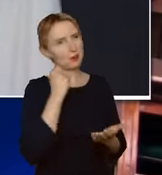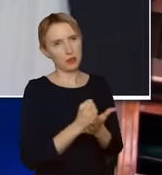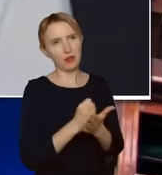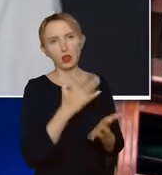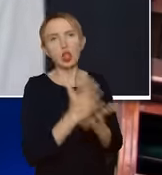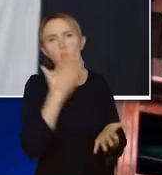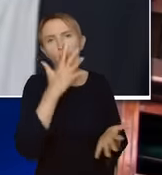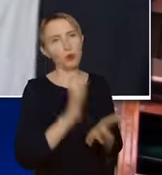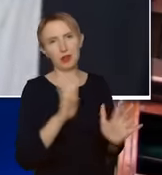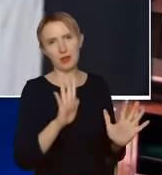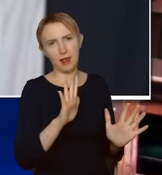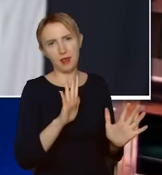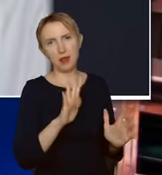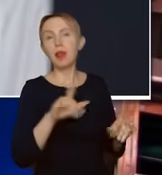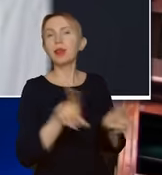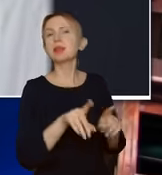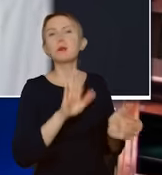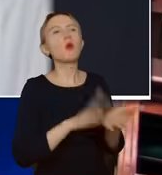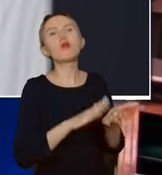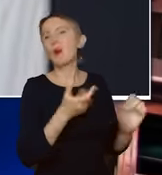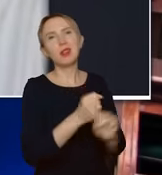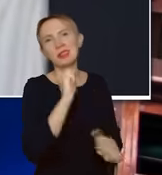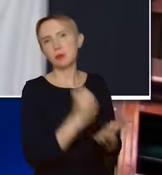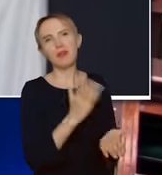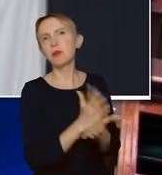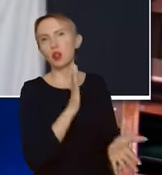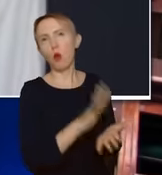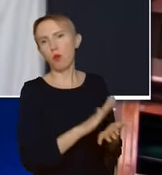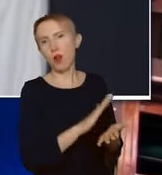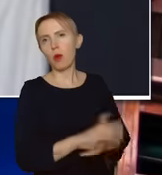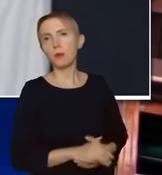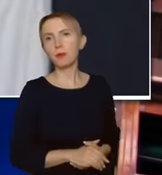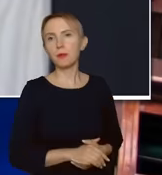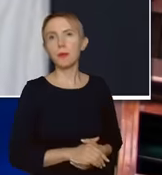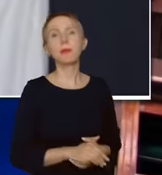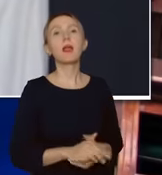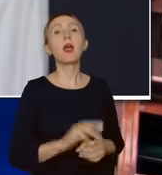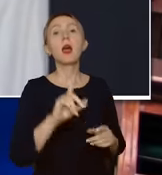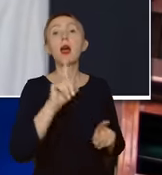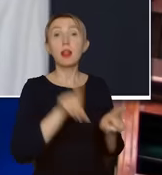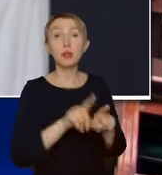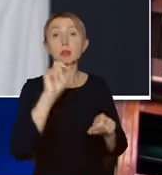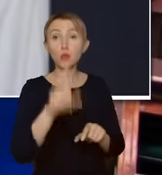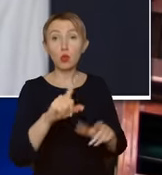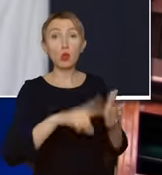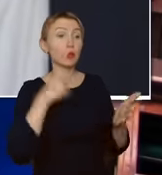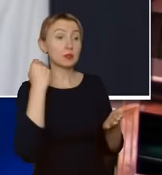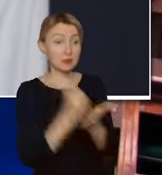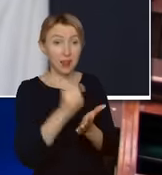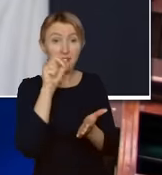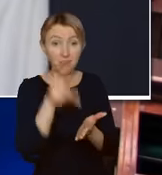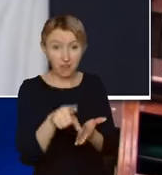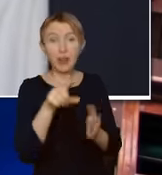sama nazwa wskazuje, tak samo jak uchwała chociażby. A z drugiej strony mamy jasne przepisy zawarte w ustawie, która przeszła